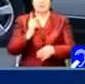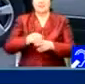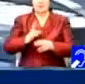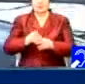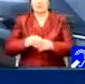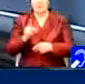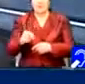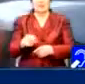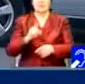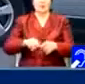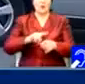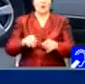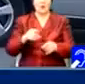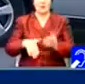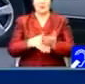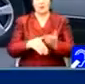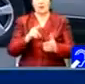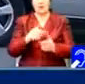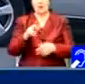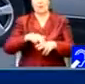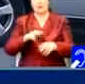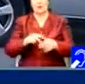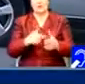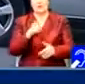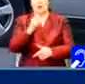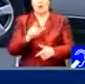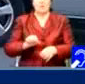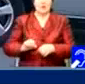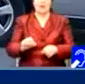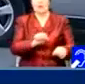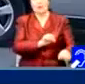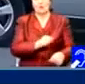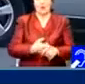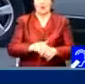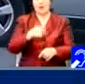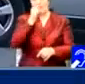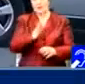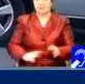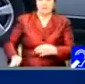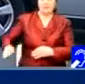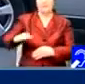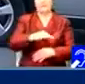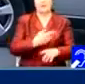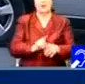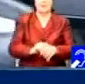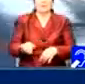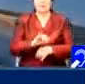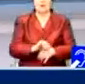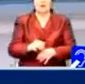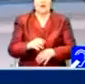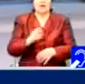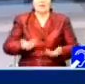obstacole pentru ambulanțe, polițiști, pompieri sau mamele cu copii în cărucioare care sunt nevoite să circule pe carosabil punându-și viața